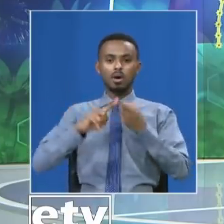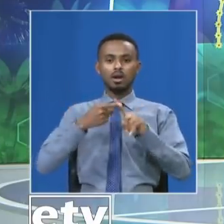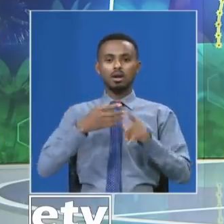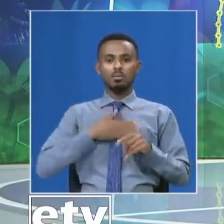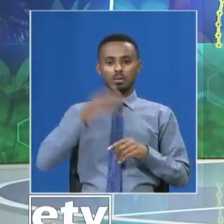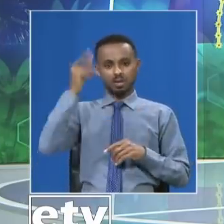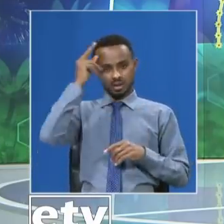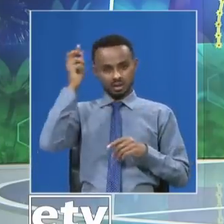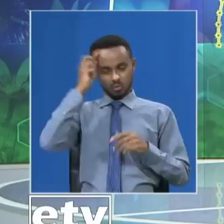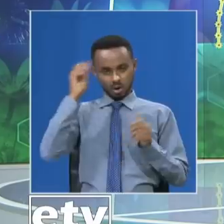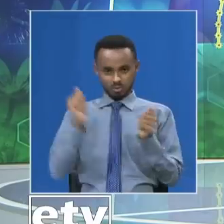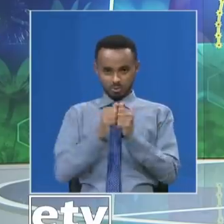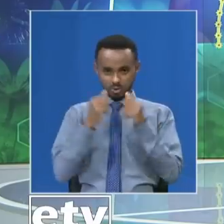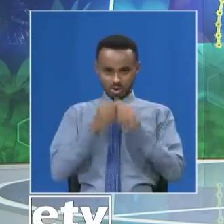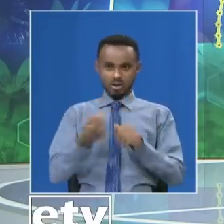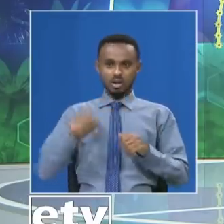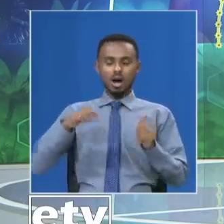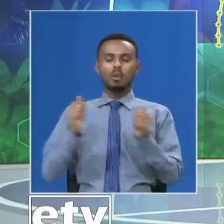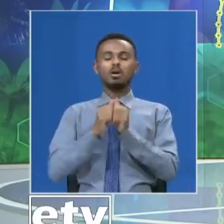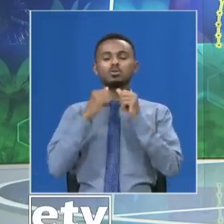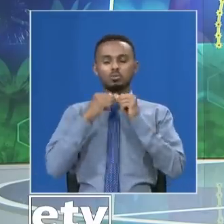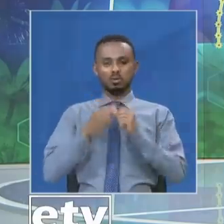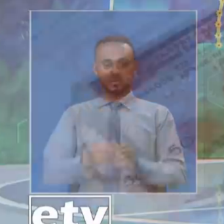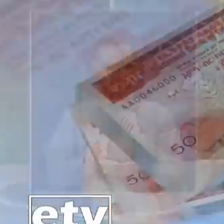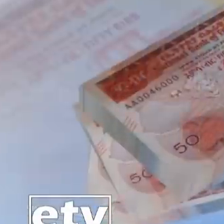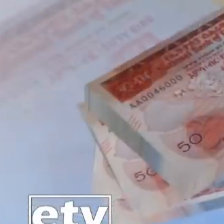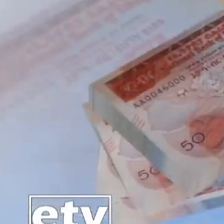ባልደረባይ በረከት ቀርና አብሮን ይቆያል አብራችሁን ቆዩ